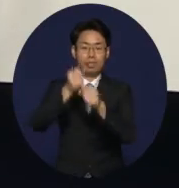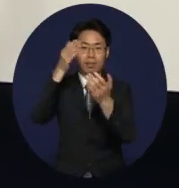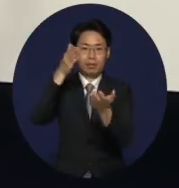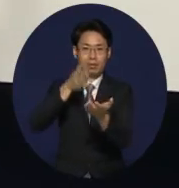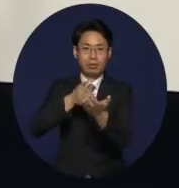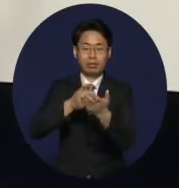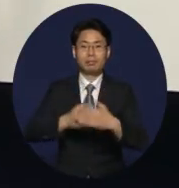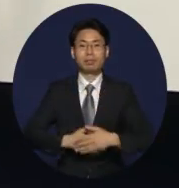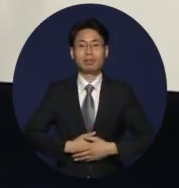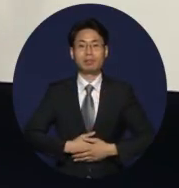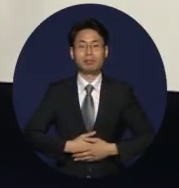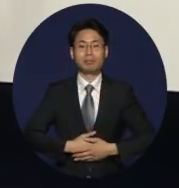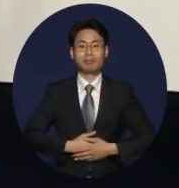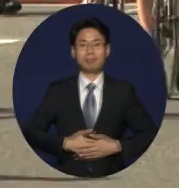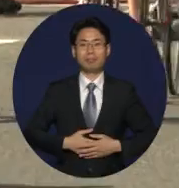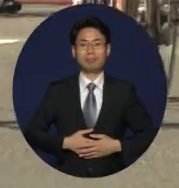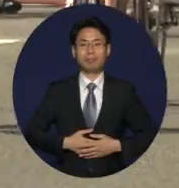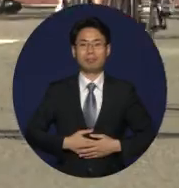간추린 소식입니다.